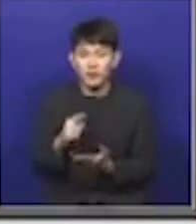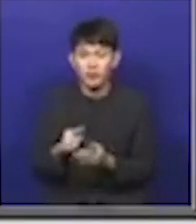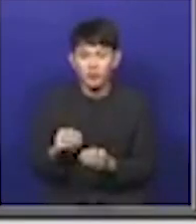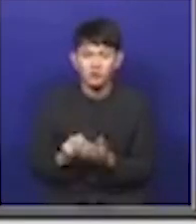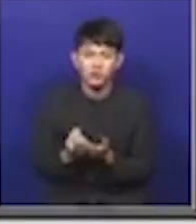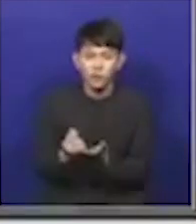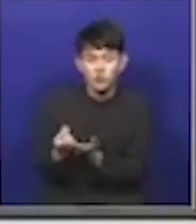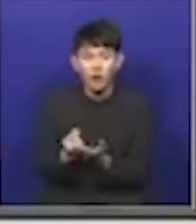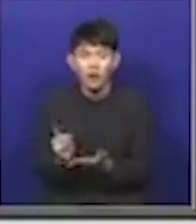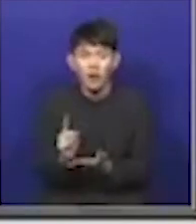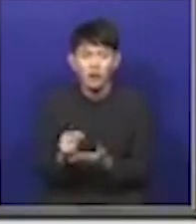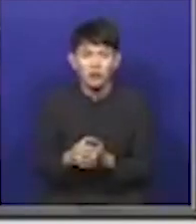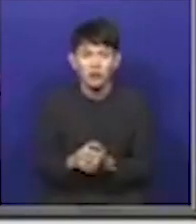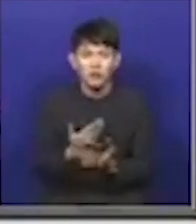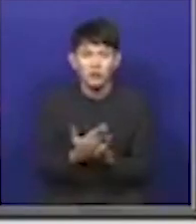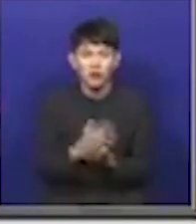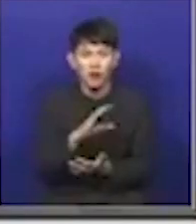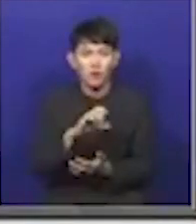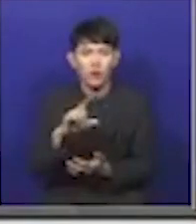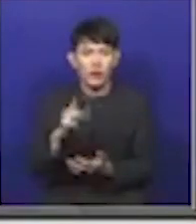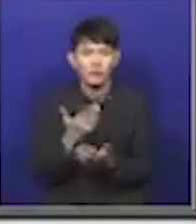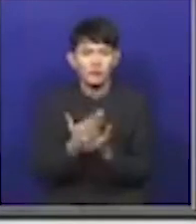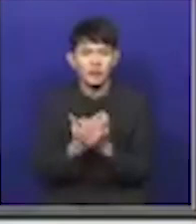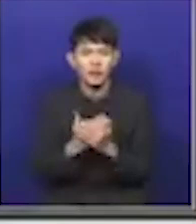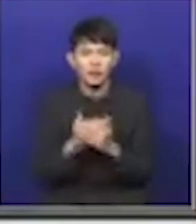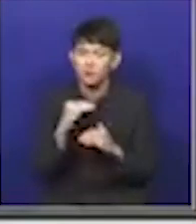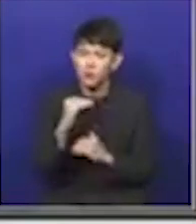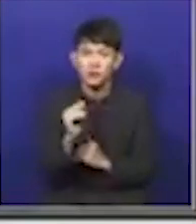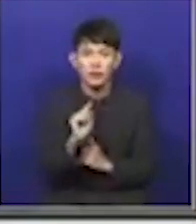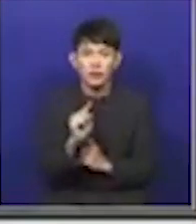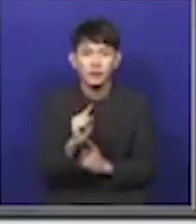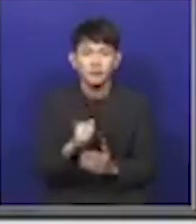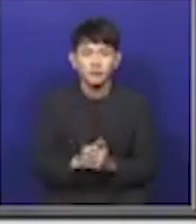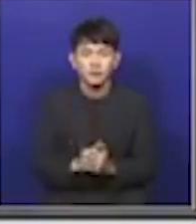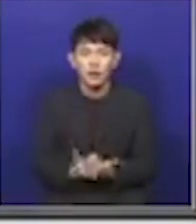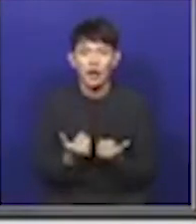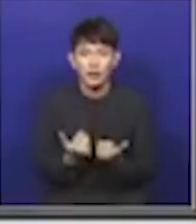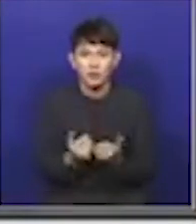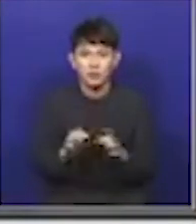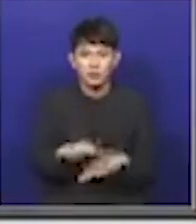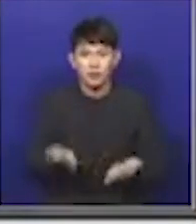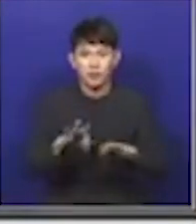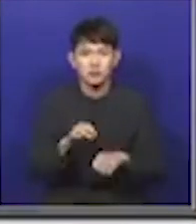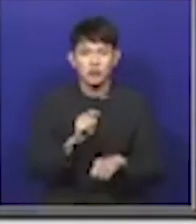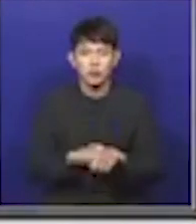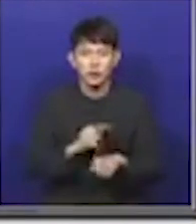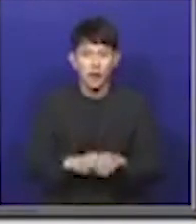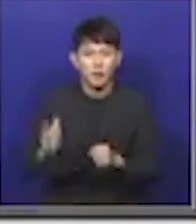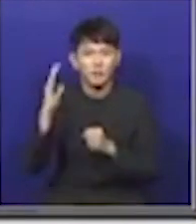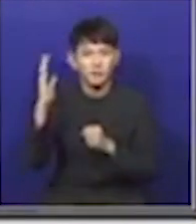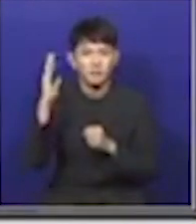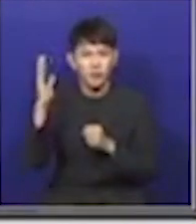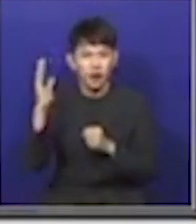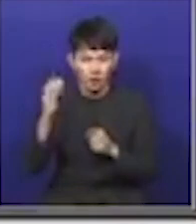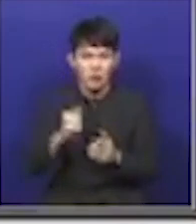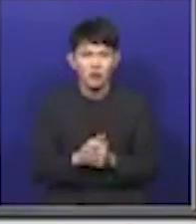ฮะ500ล้านวงเงินอยู่ตรงไหนฮะซึ่งอันนี้ต้องใช้เวลาในการอภิปรายเยอะมากนะ